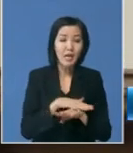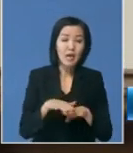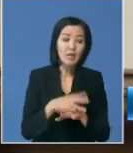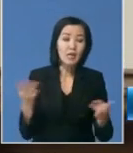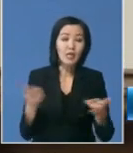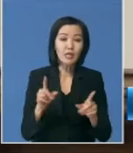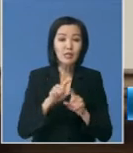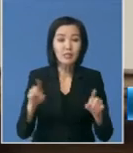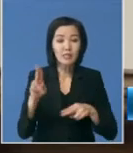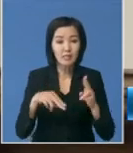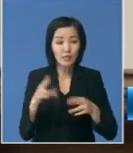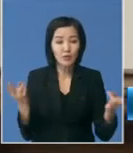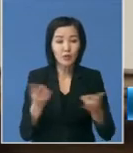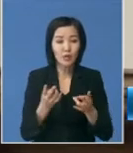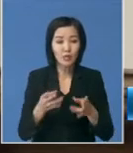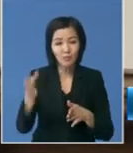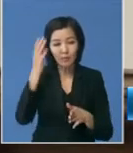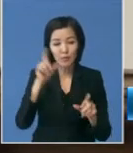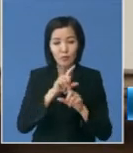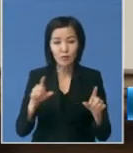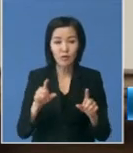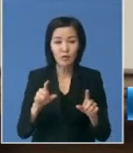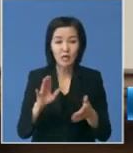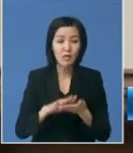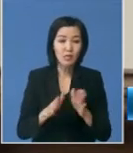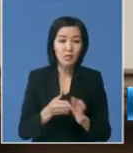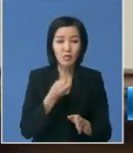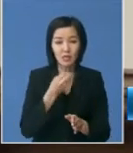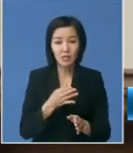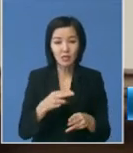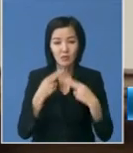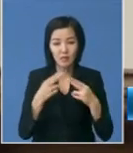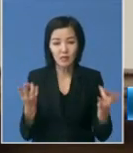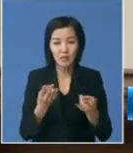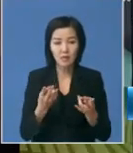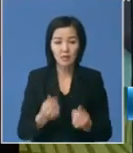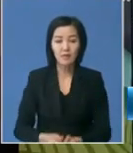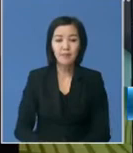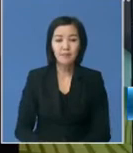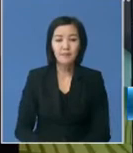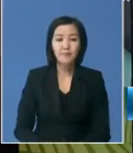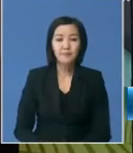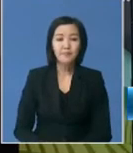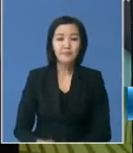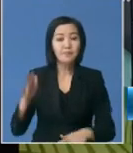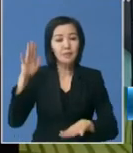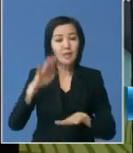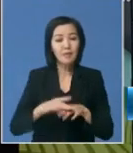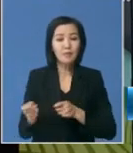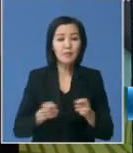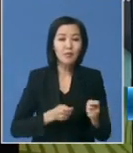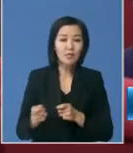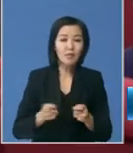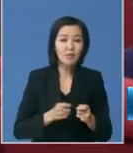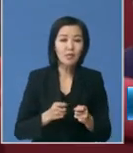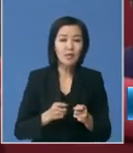нысандар салынуы тиіс. Әсіресе білім ошақтарының жағдайын жақсартуға баса назар аударуға тиіспіз. Әкімдермен аппарат жетекшілері үшін